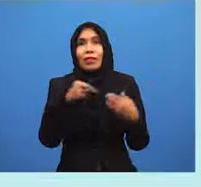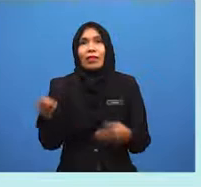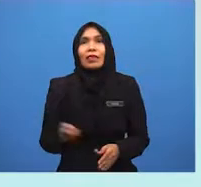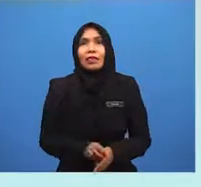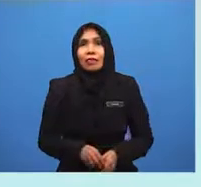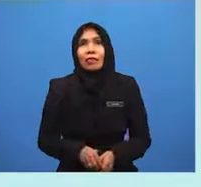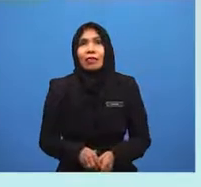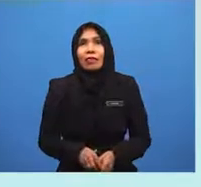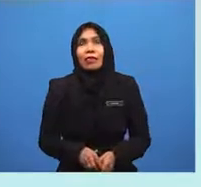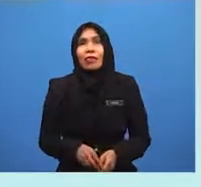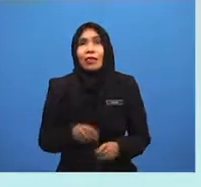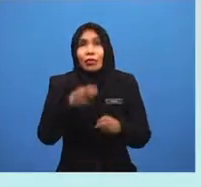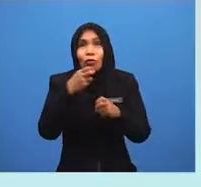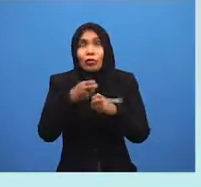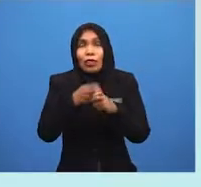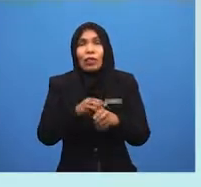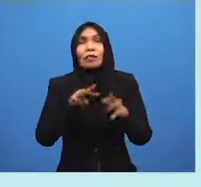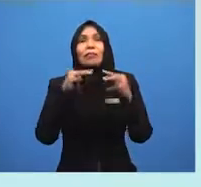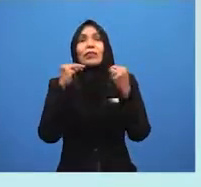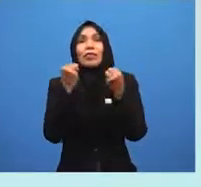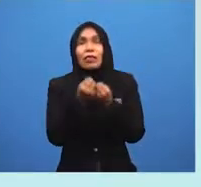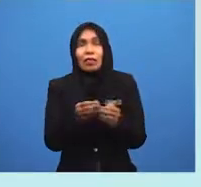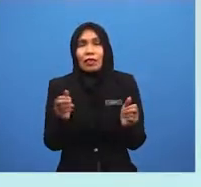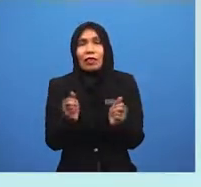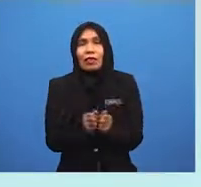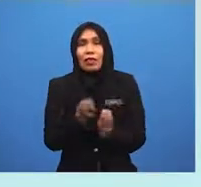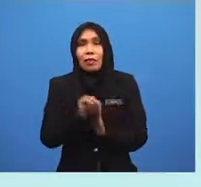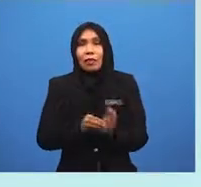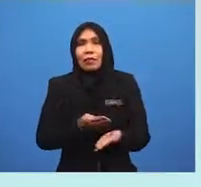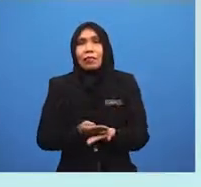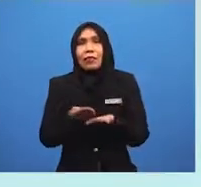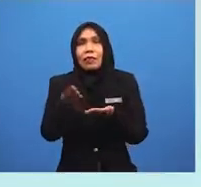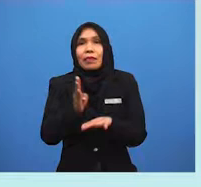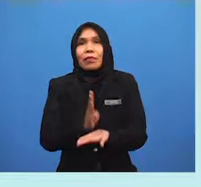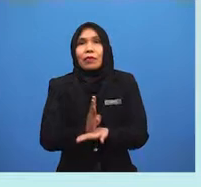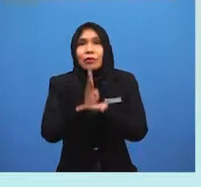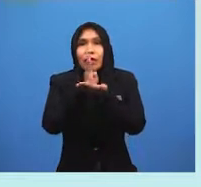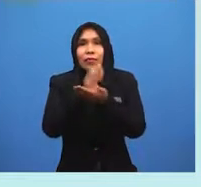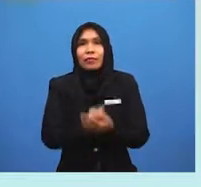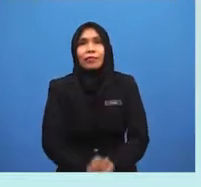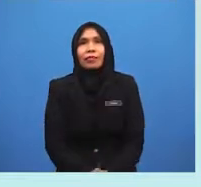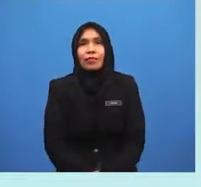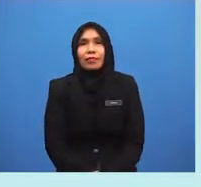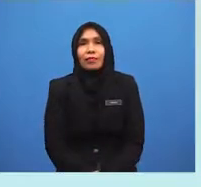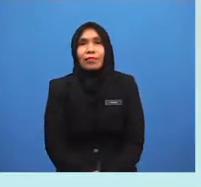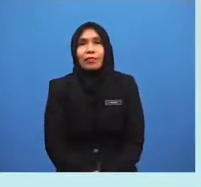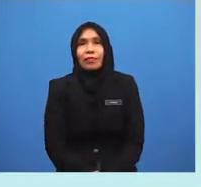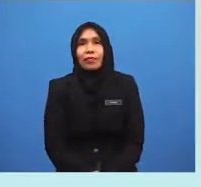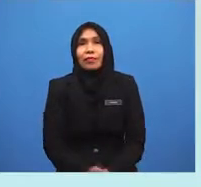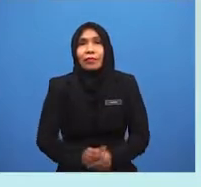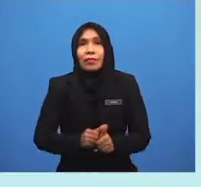dengan memberikan bantuan secara ikhlas. Yang kedua,